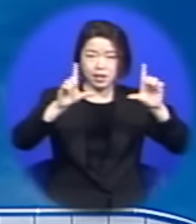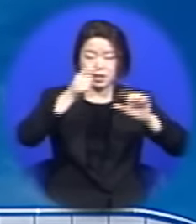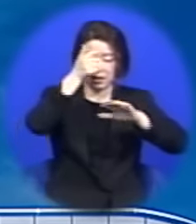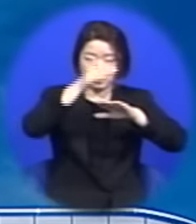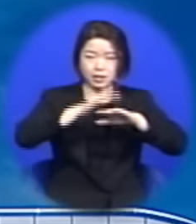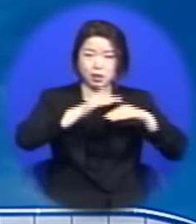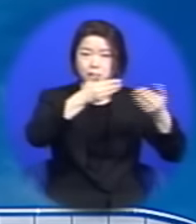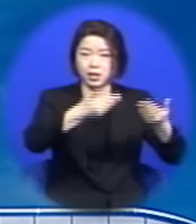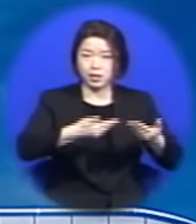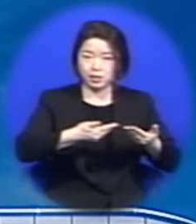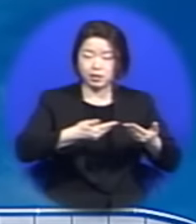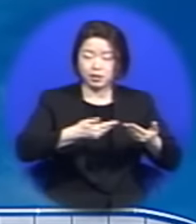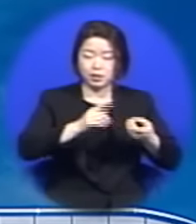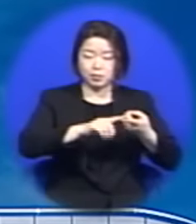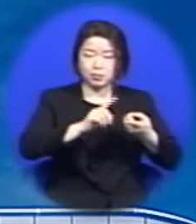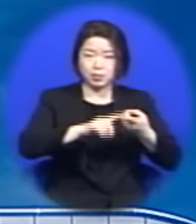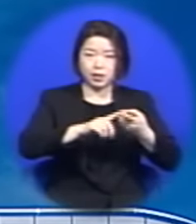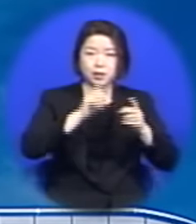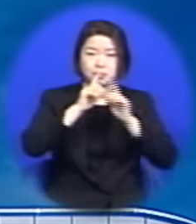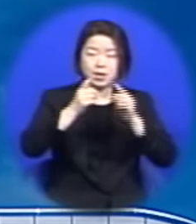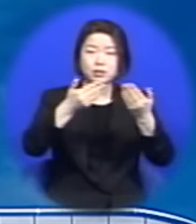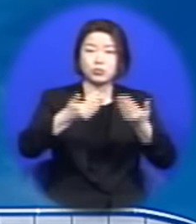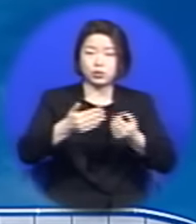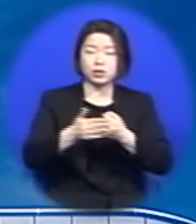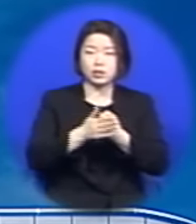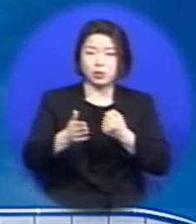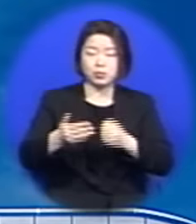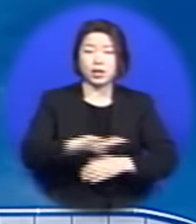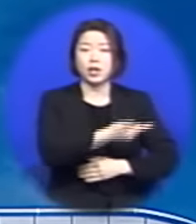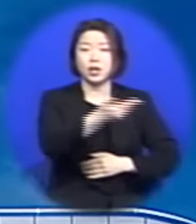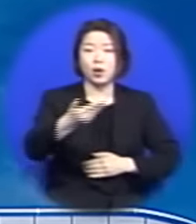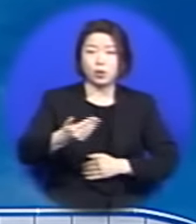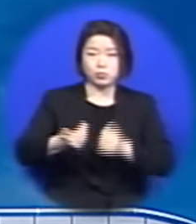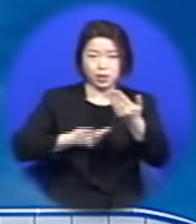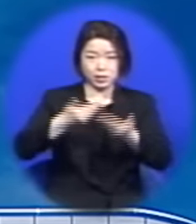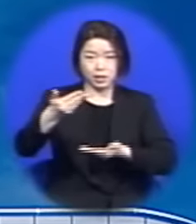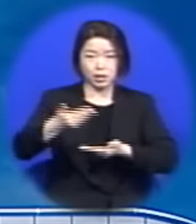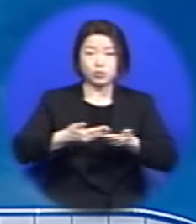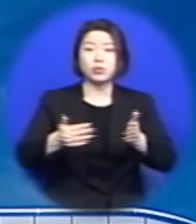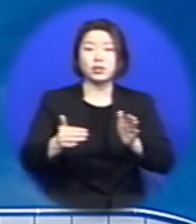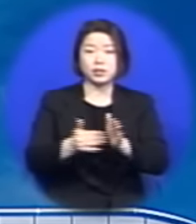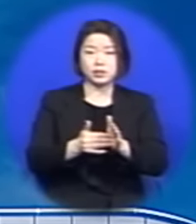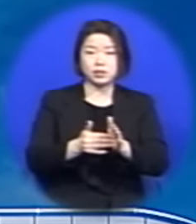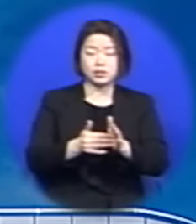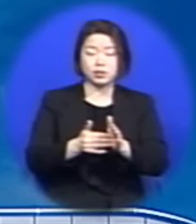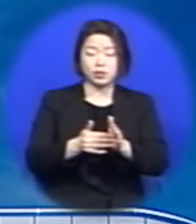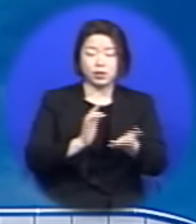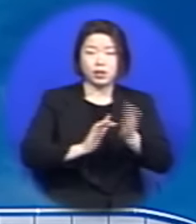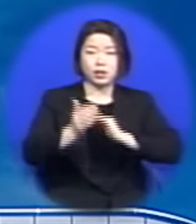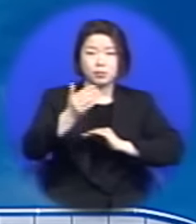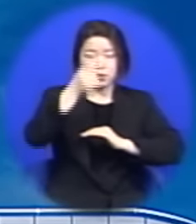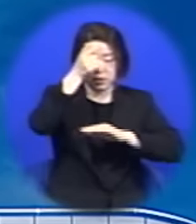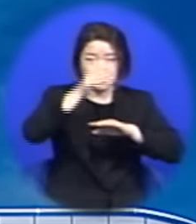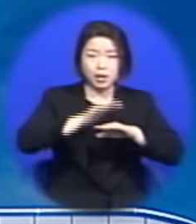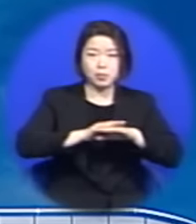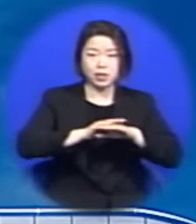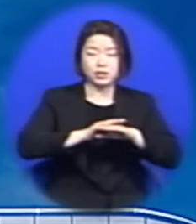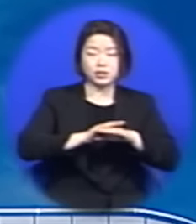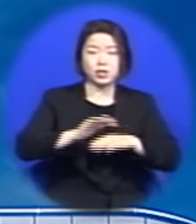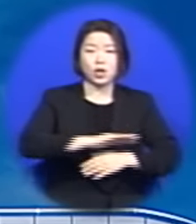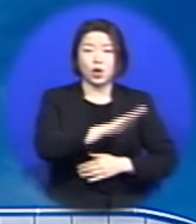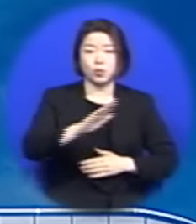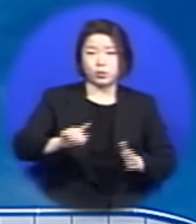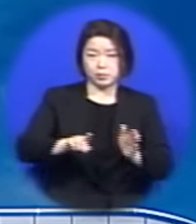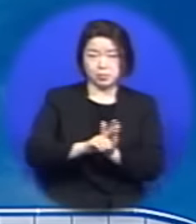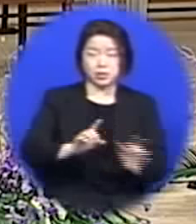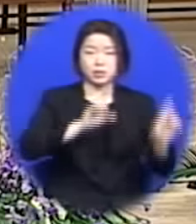말씀을 주셔서 그동안 여러분들과 같이습니다 는 우리 신앙생활의 가장